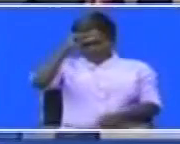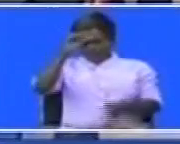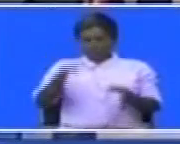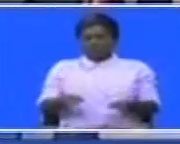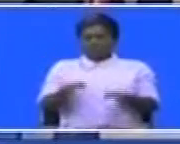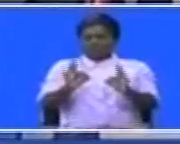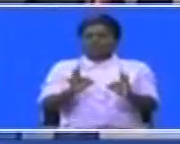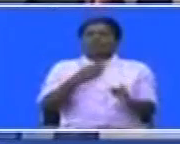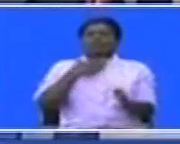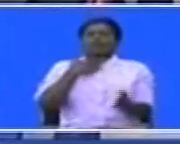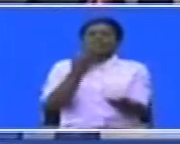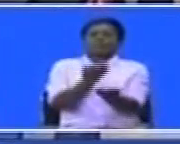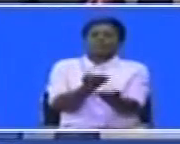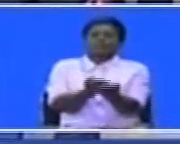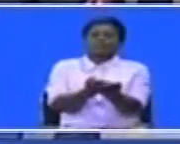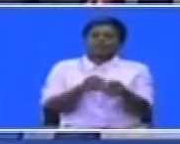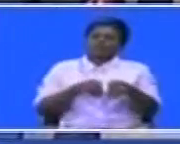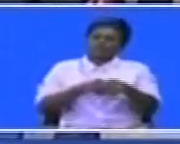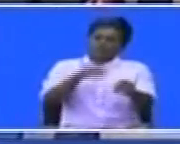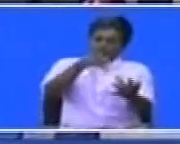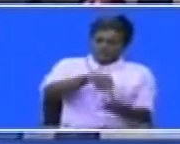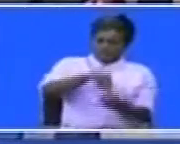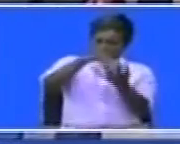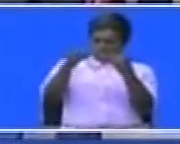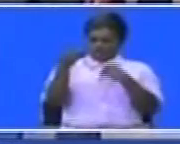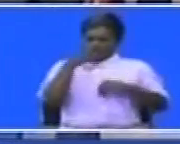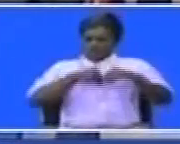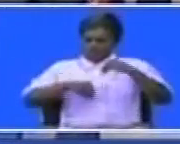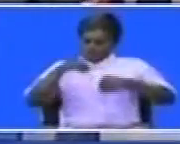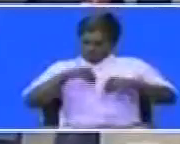aliyehukumiwa kufuatia mapendekezo yake, hasa kuhusu kesi za ufisadi.